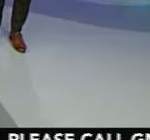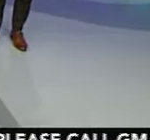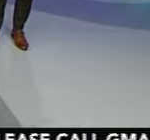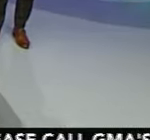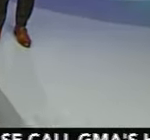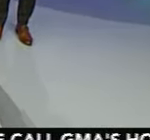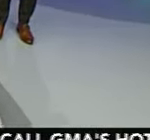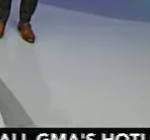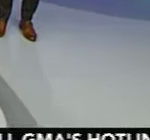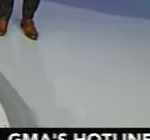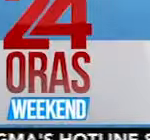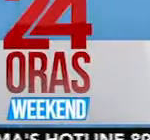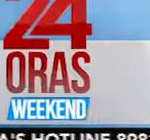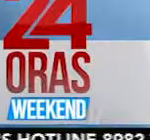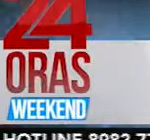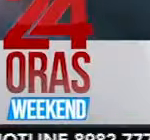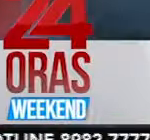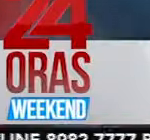At susunod,